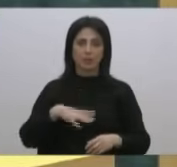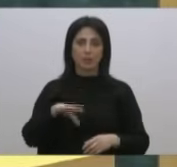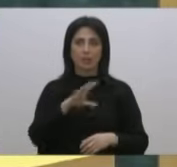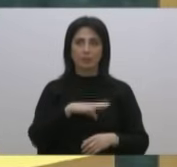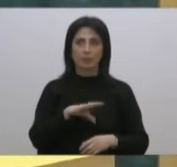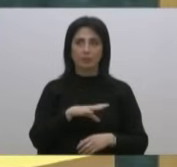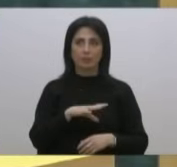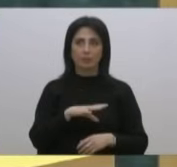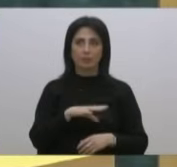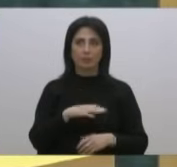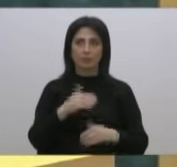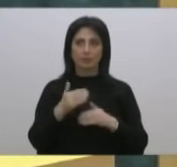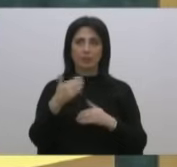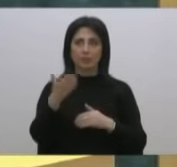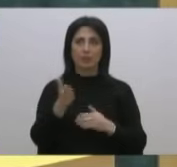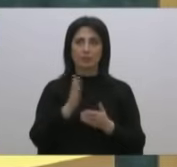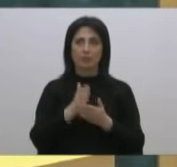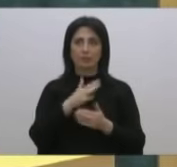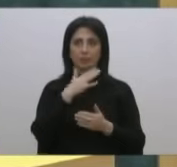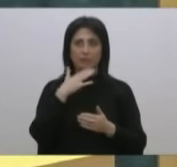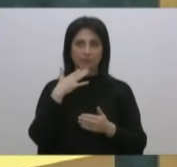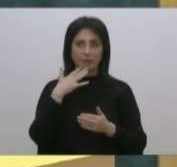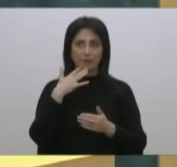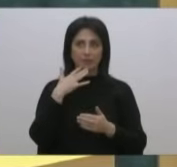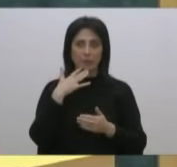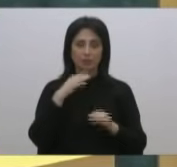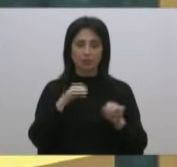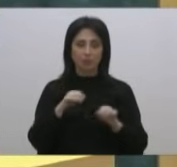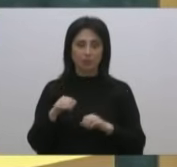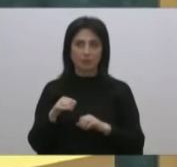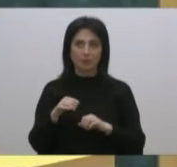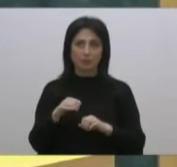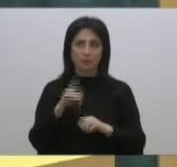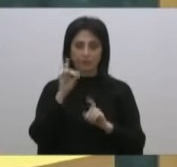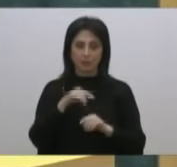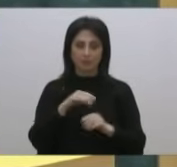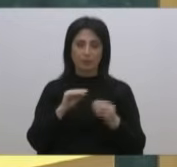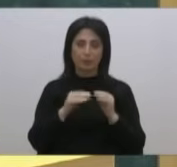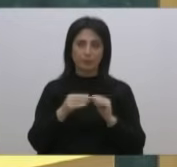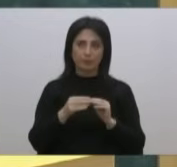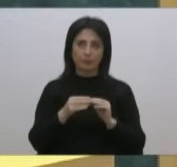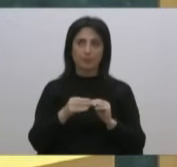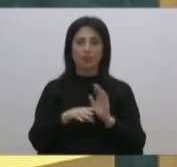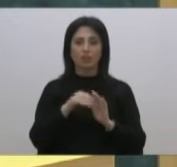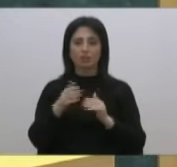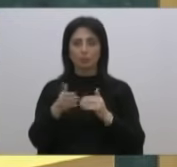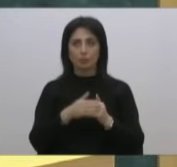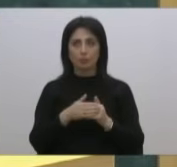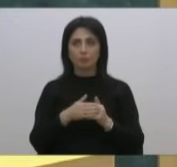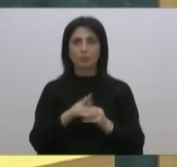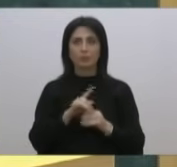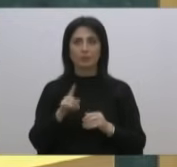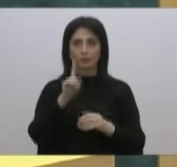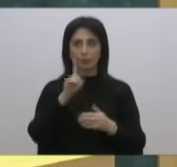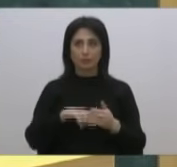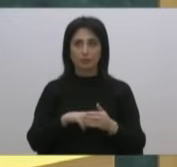Sakartuelos, Tsingwaks Beuri, Shesadloba, Vitsit Kamotsovebi, Archunebi Modis,